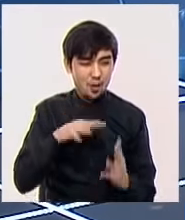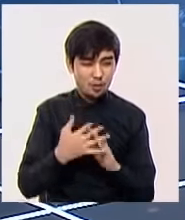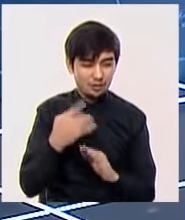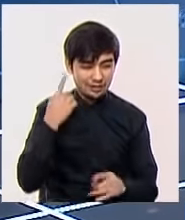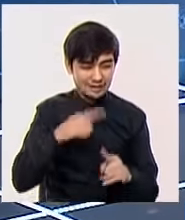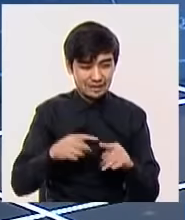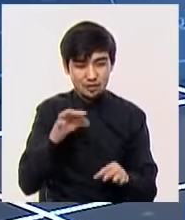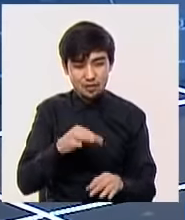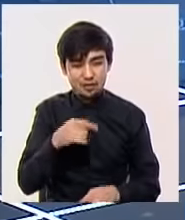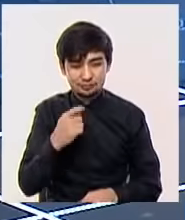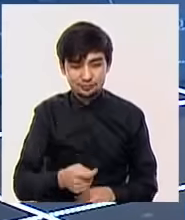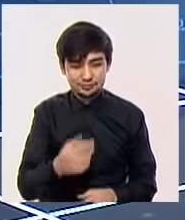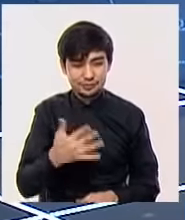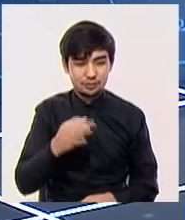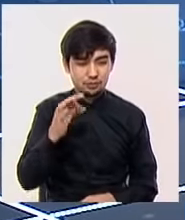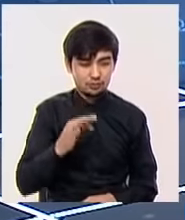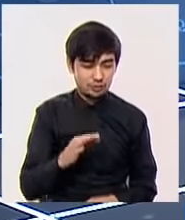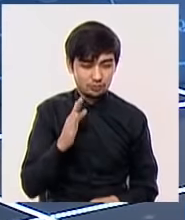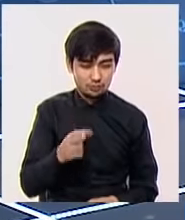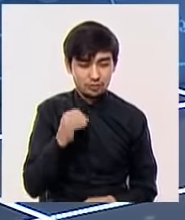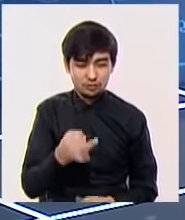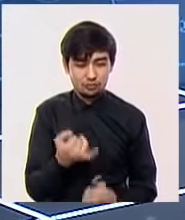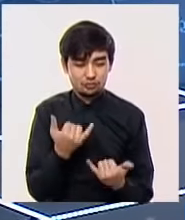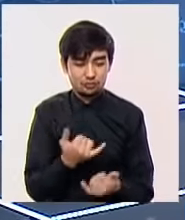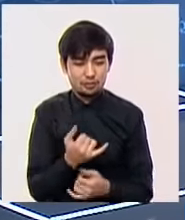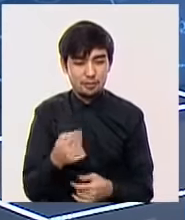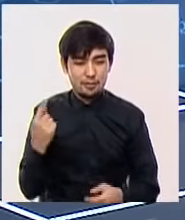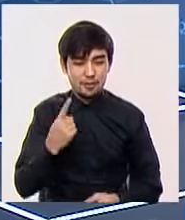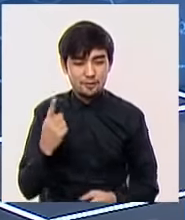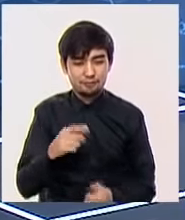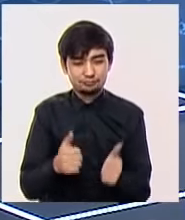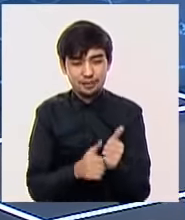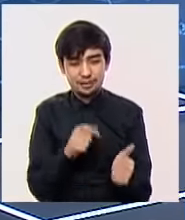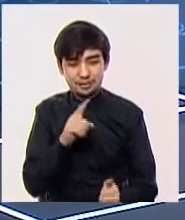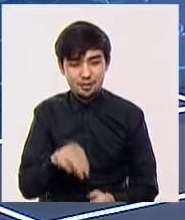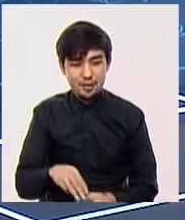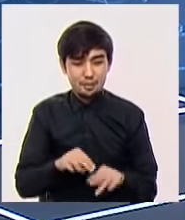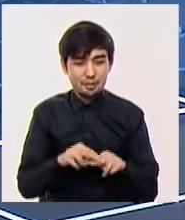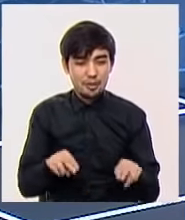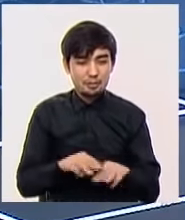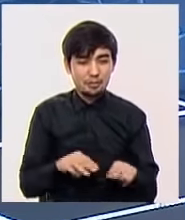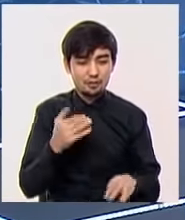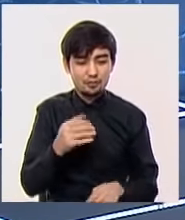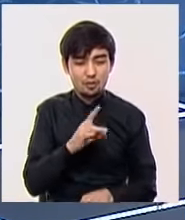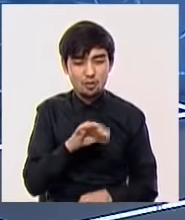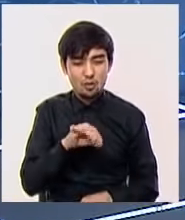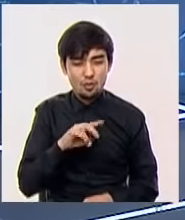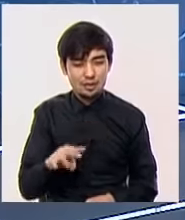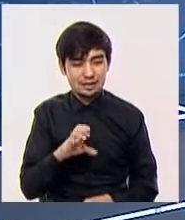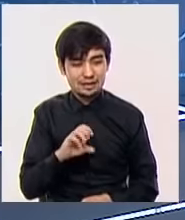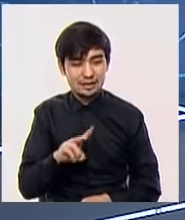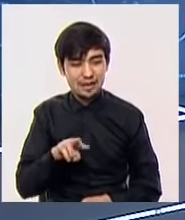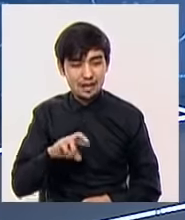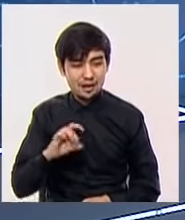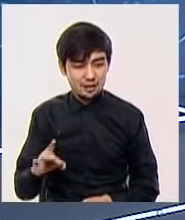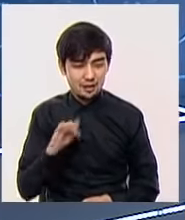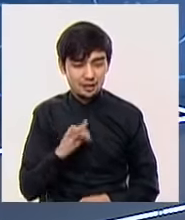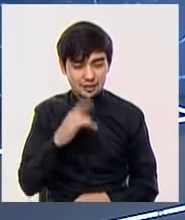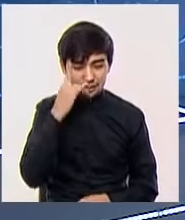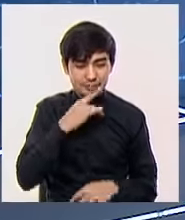50 процентов об этом сегодня заявил первый заместитель премьер-министра роман скляр надо отметить что в казахстане